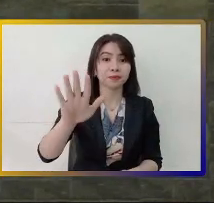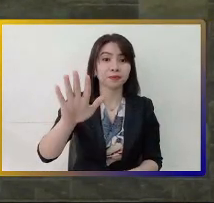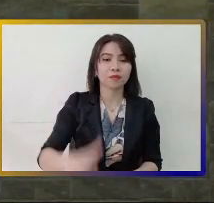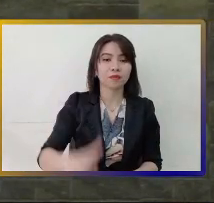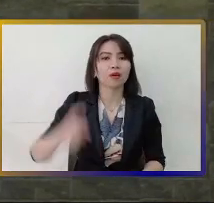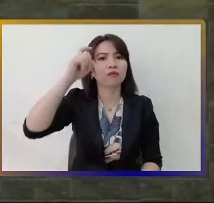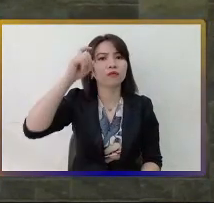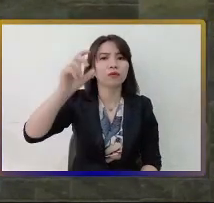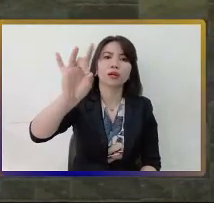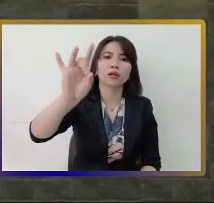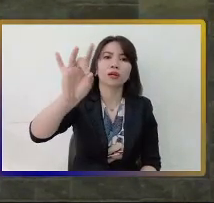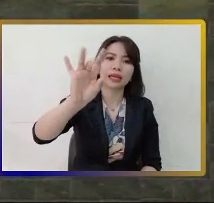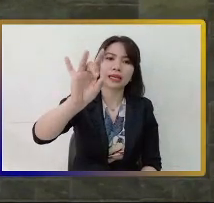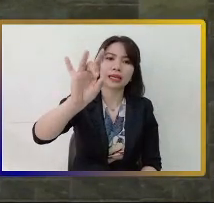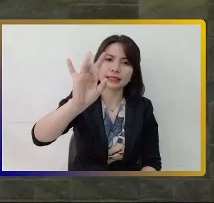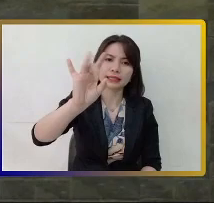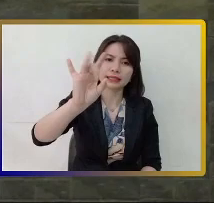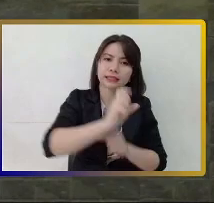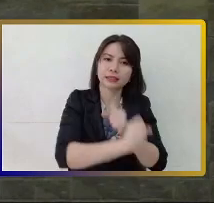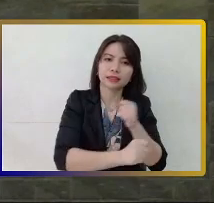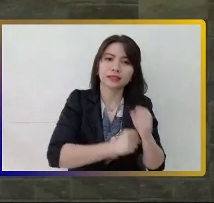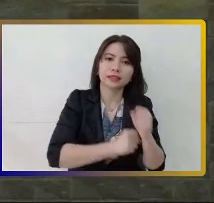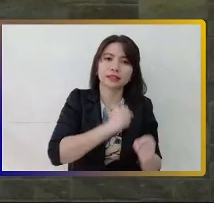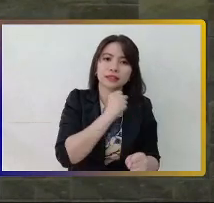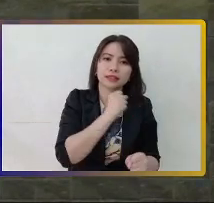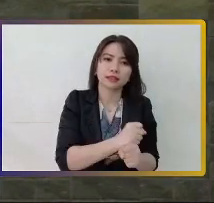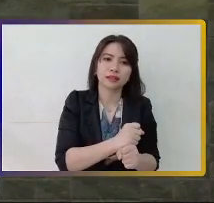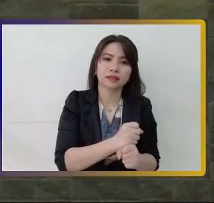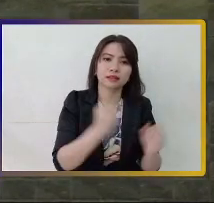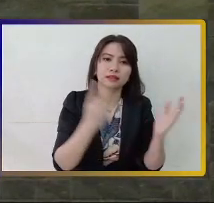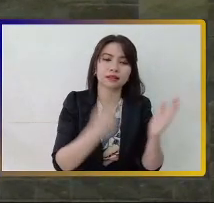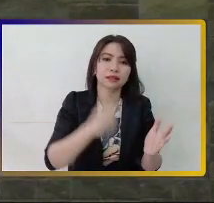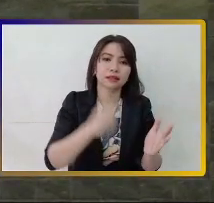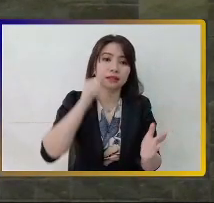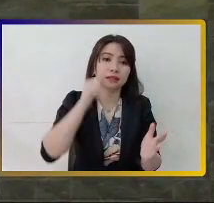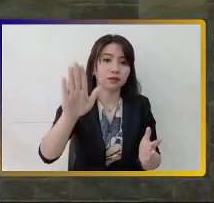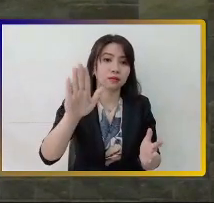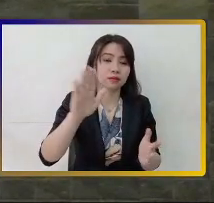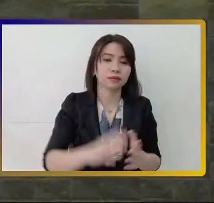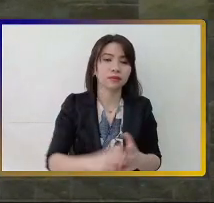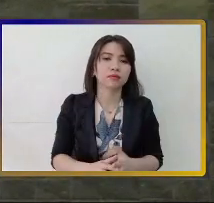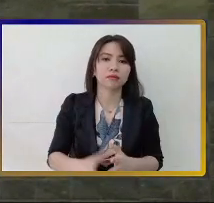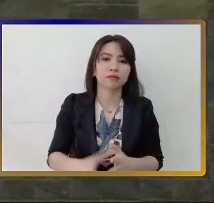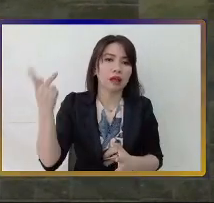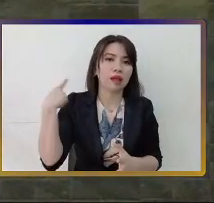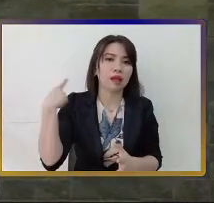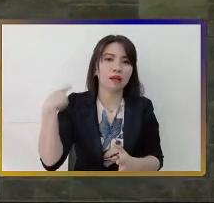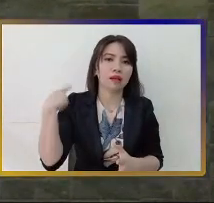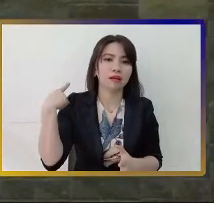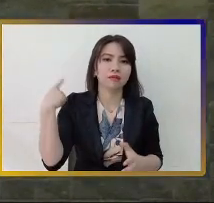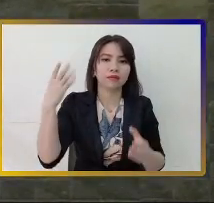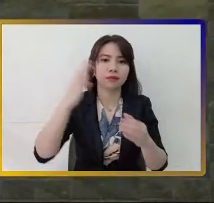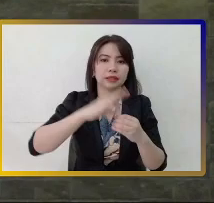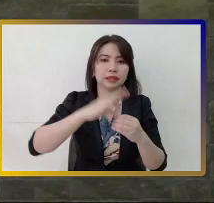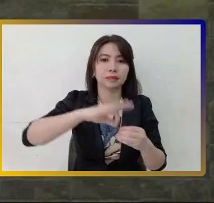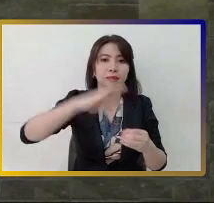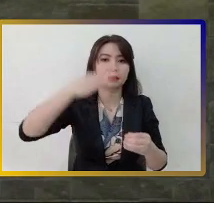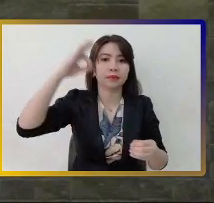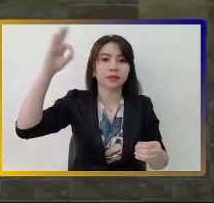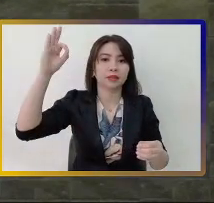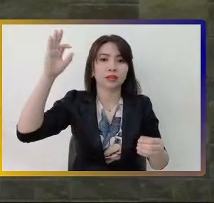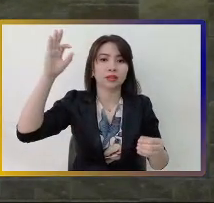years, follow me carefully. For 18 years, this woman, the Bible says, had a spirit